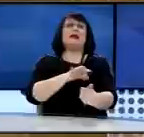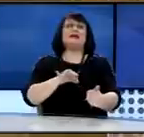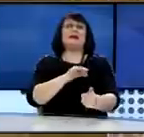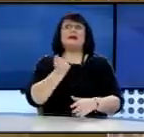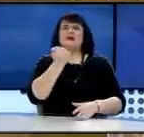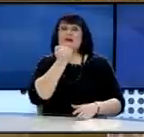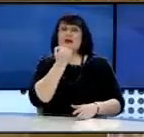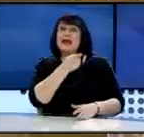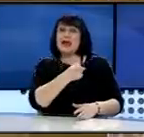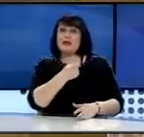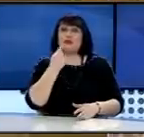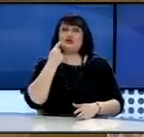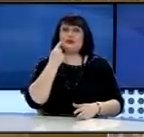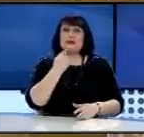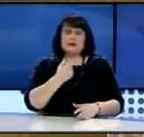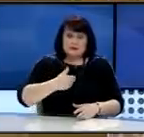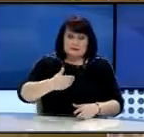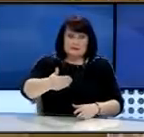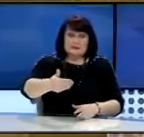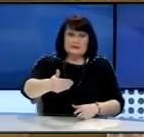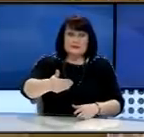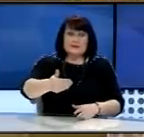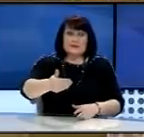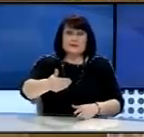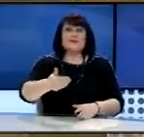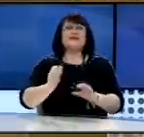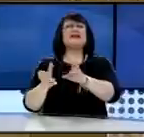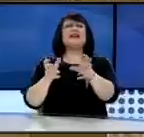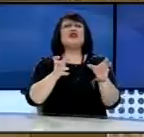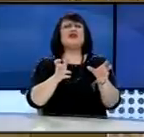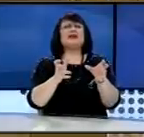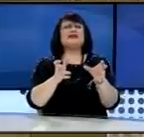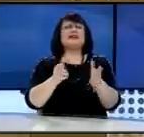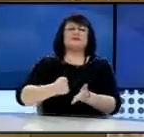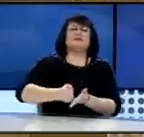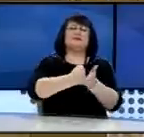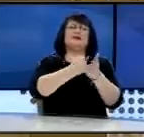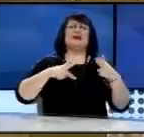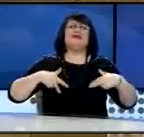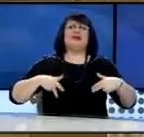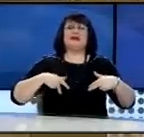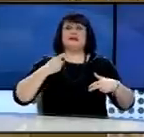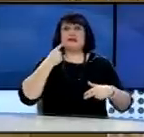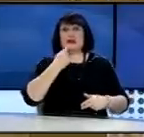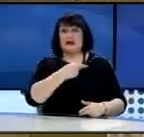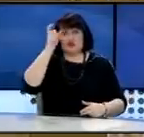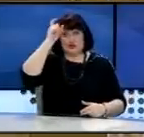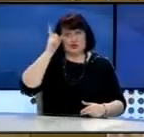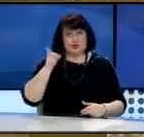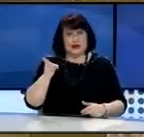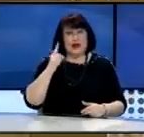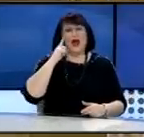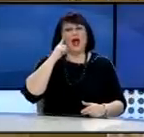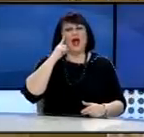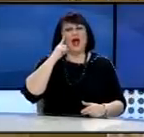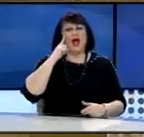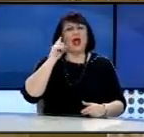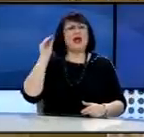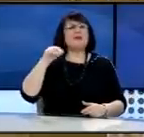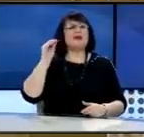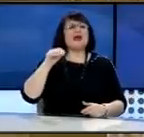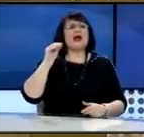Είναι λάθος να προεξοφλείτε εσείς και όλα τα φιλοκυβερνητικά μέσα ενημέρωσης βλέπω ότι η Τουρκία θα εκμεταλλευτεί τις